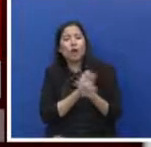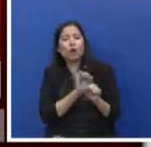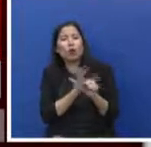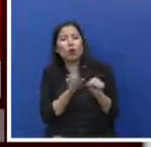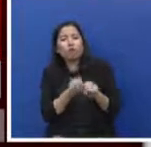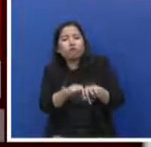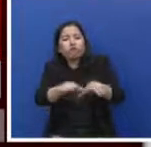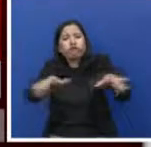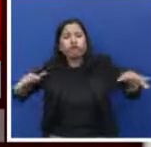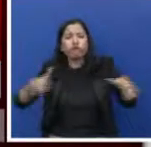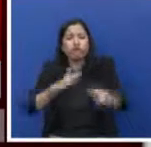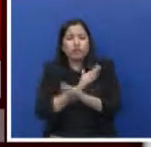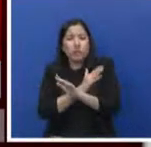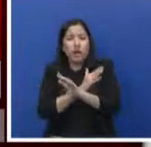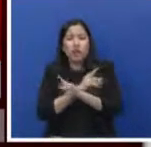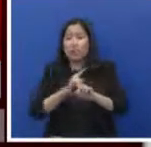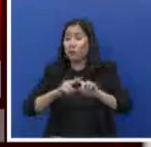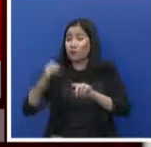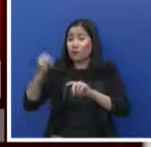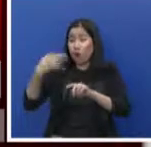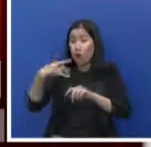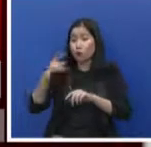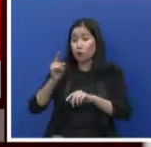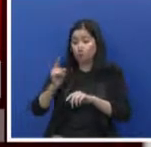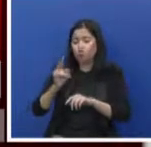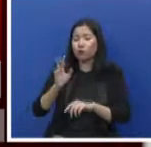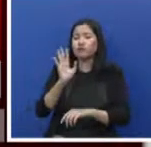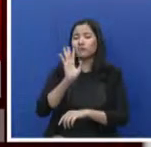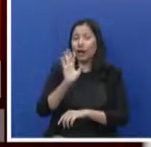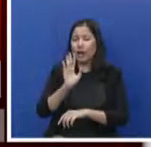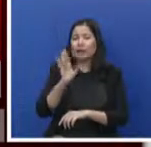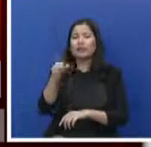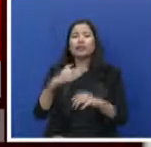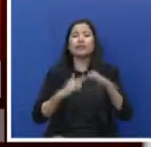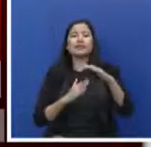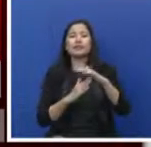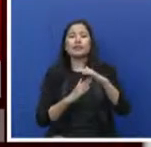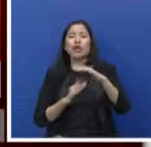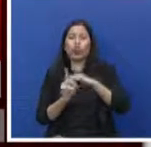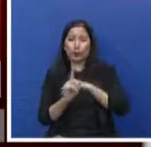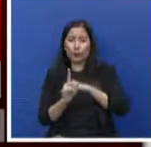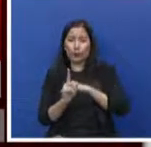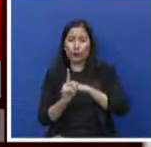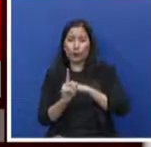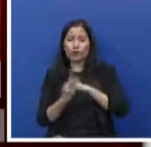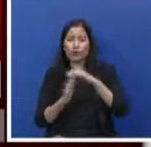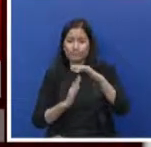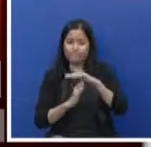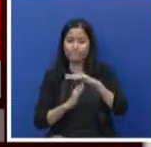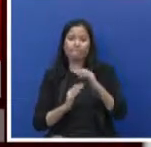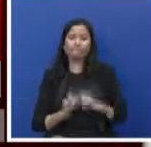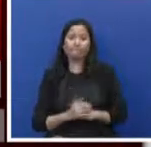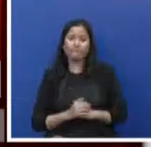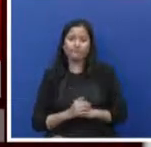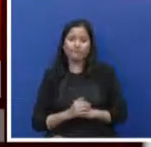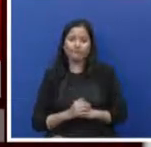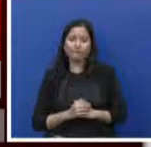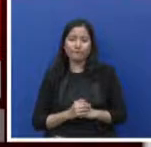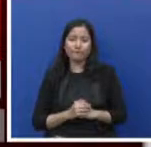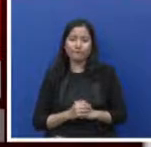dari COVID-19. Namun jangan dijawab dulu, kita akan jeda dulu. Seusai jeda, kita akan kembali lagi.